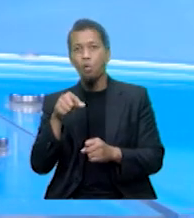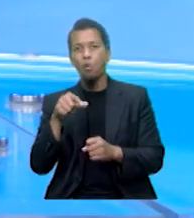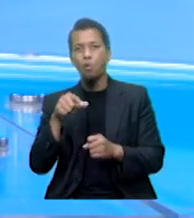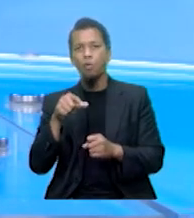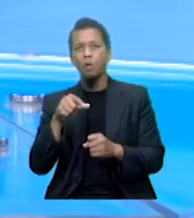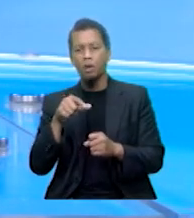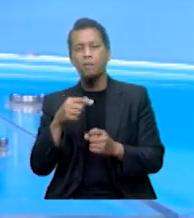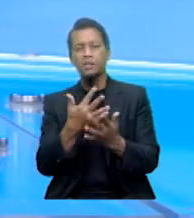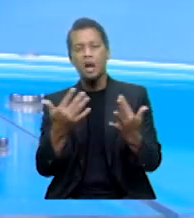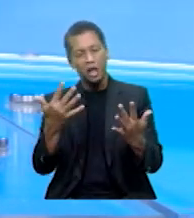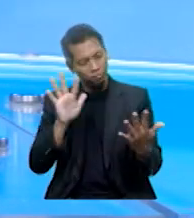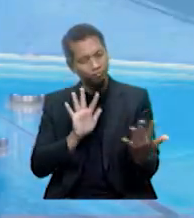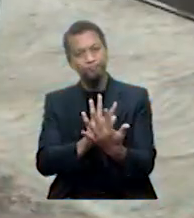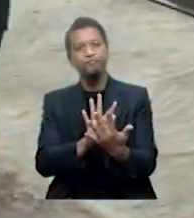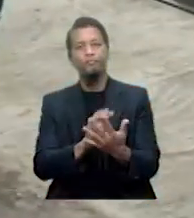masyarakat